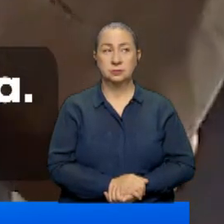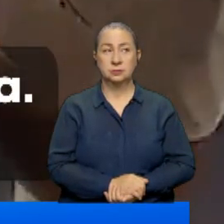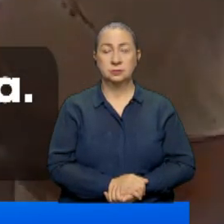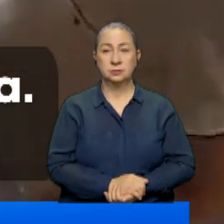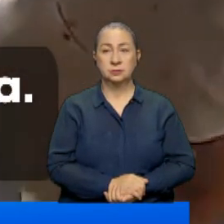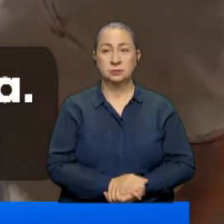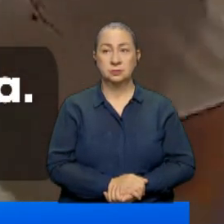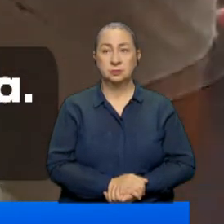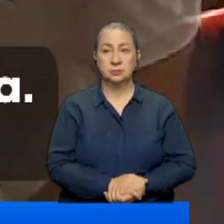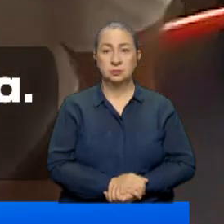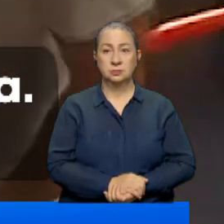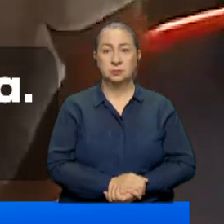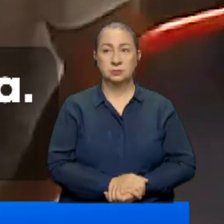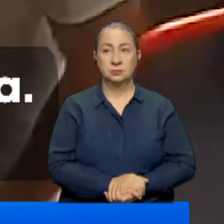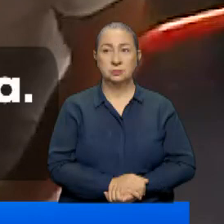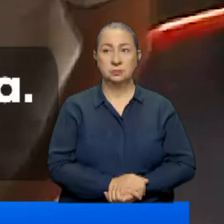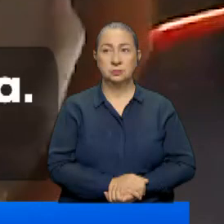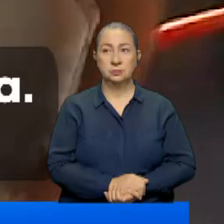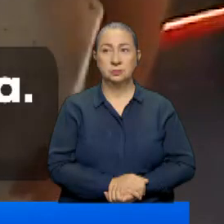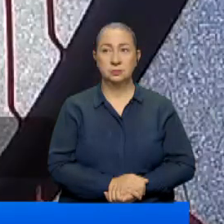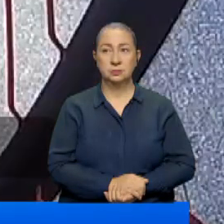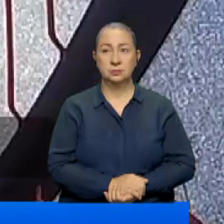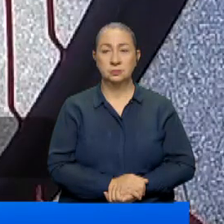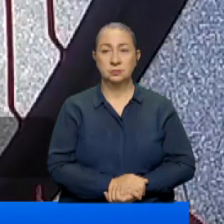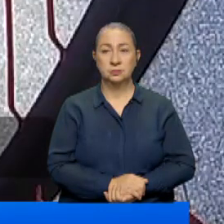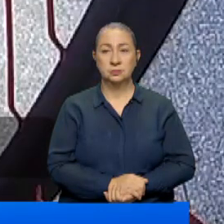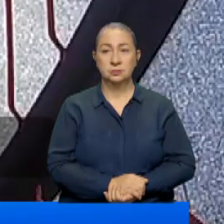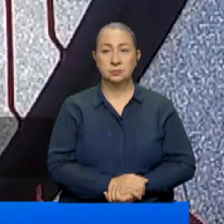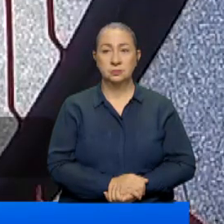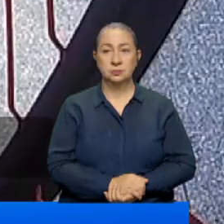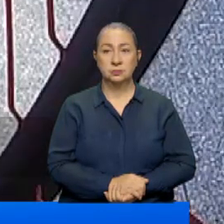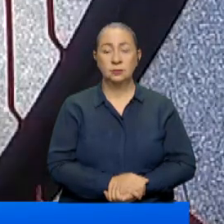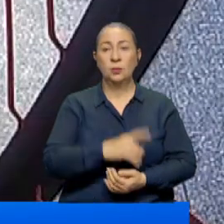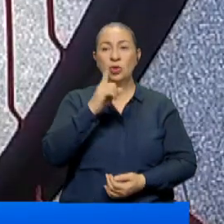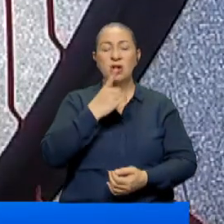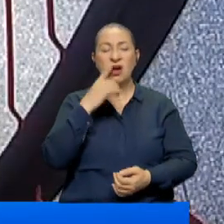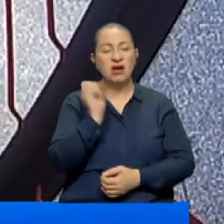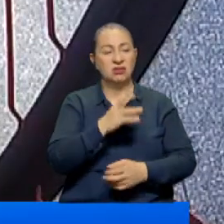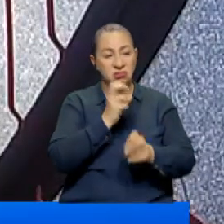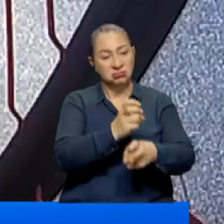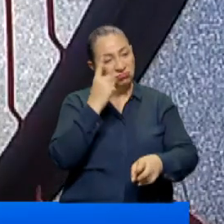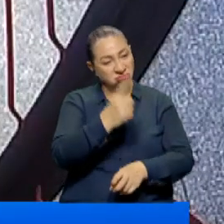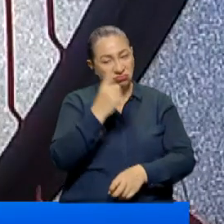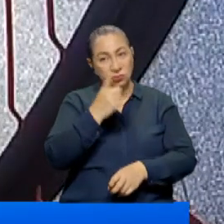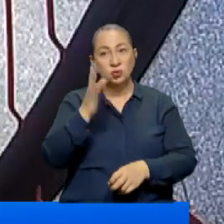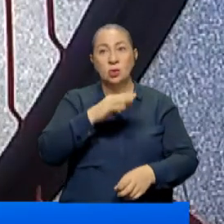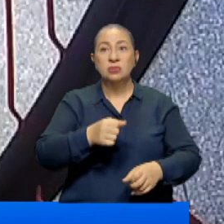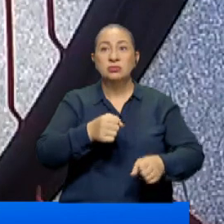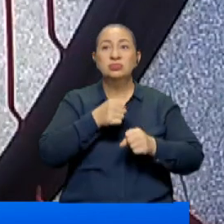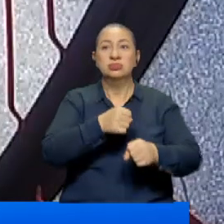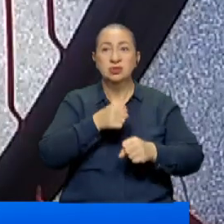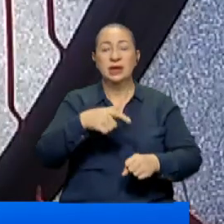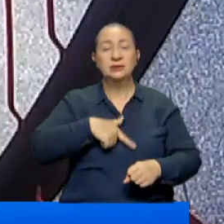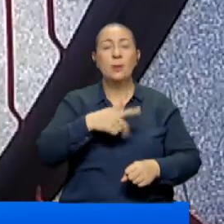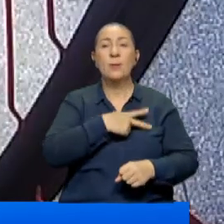şey yapacağım sana. Sen o duraktan hiçbir şekilde çalışmayacaksın. Önce hakaret ve tehdit etti, ardından saldırıya geçti.